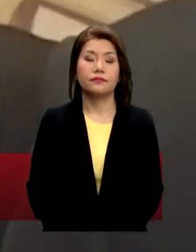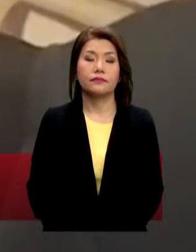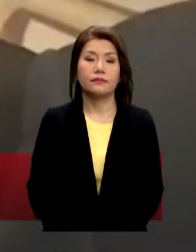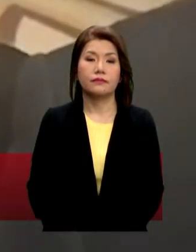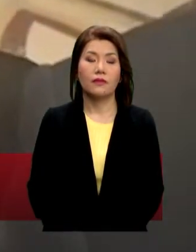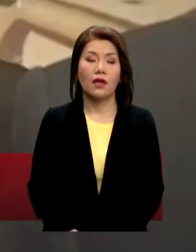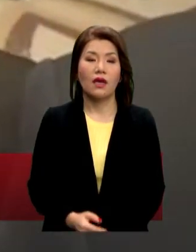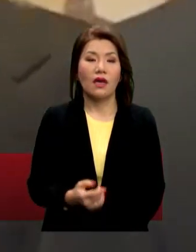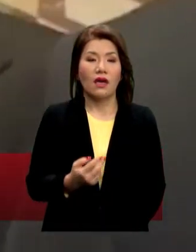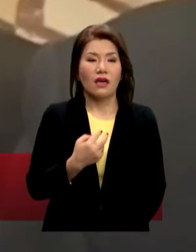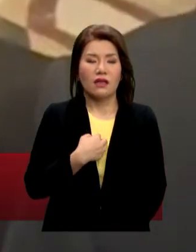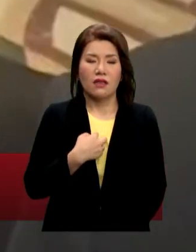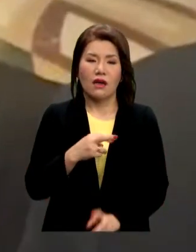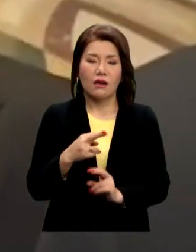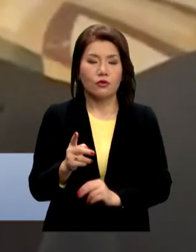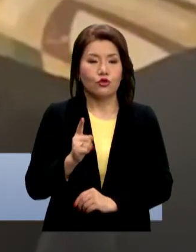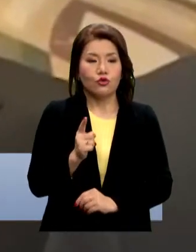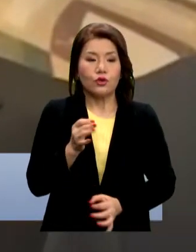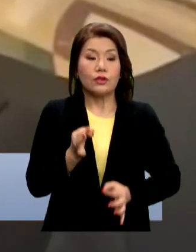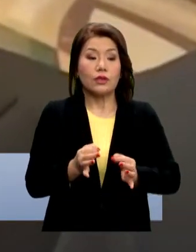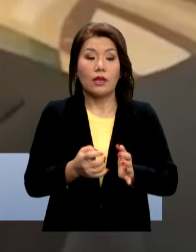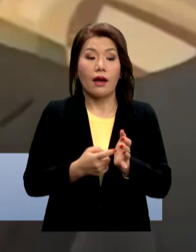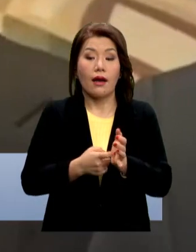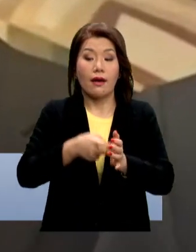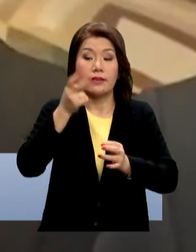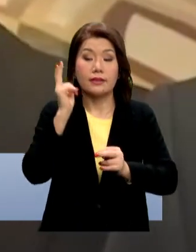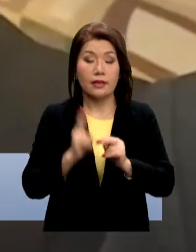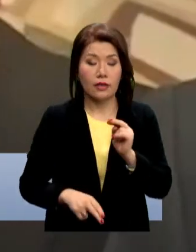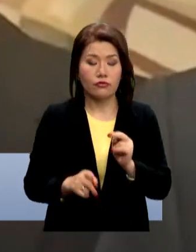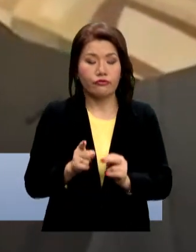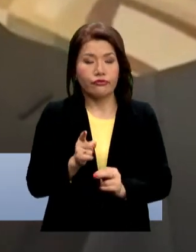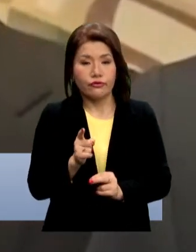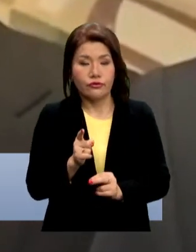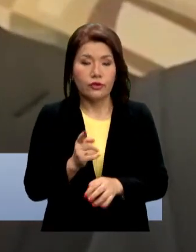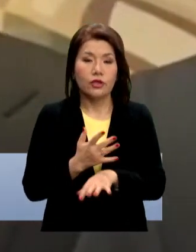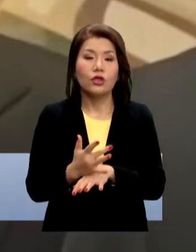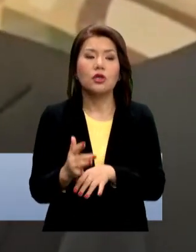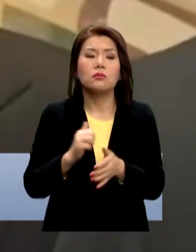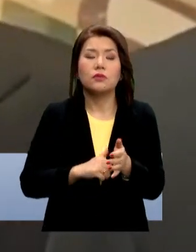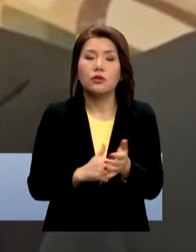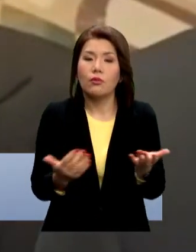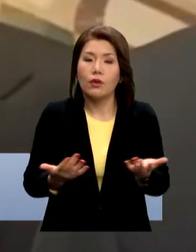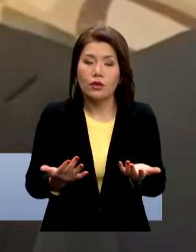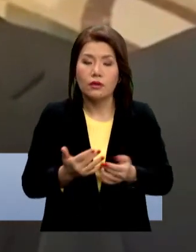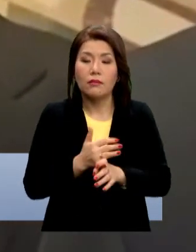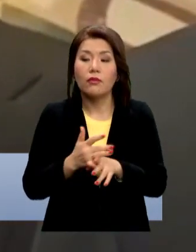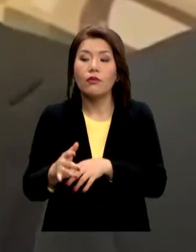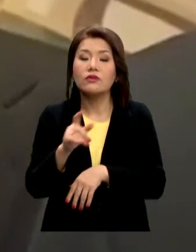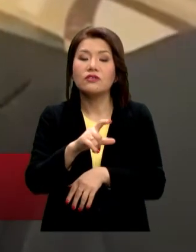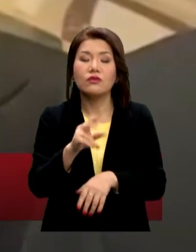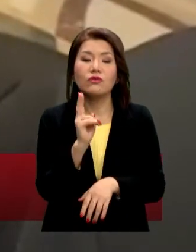Я тоже жду окончания следствия суда. Тергеу мен соттың аяқталуын күтем. Оған не себеп болды және мұның артында кім